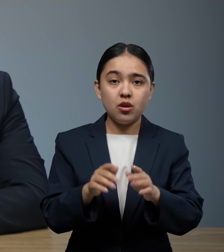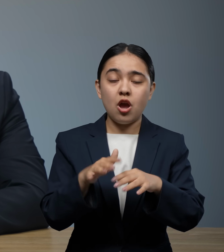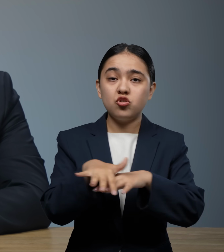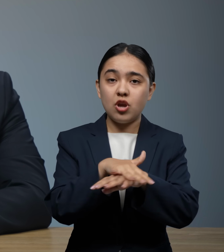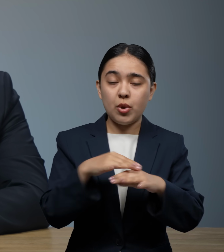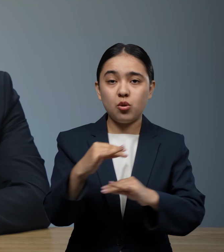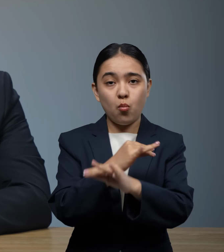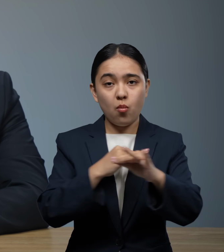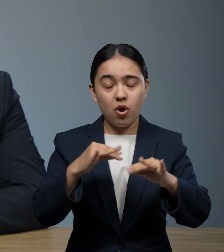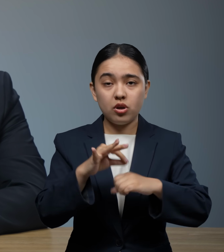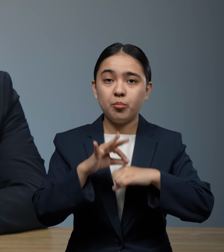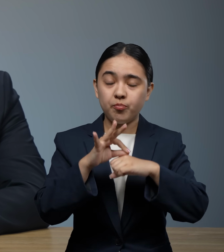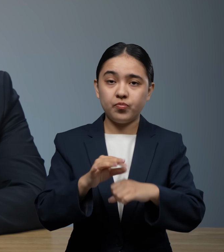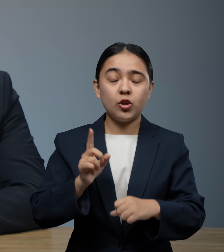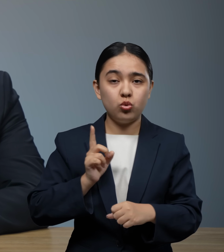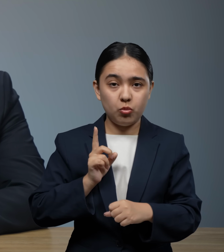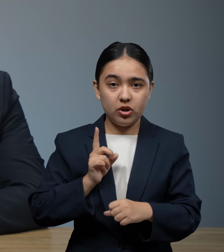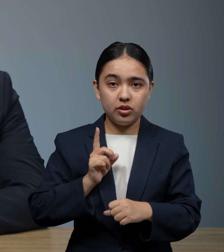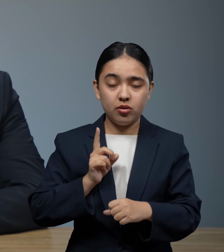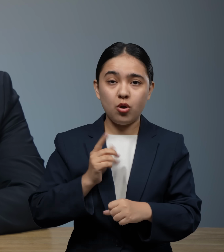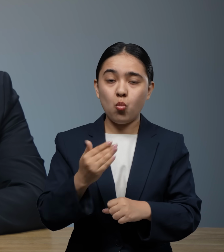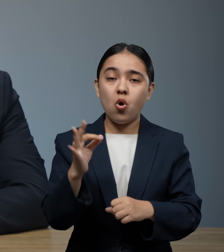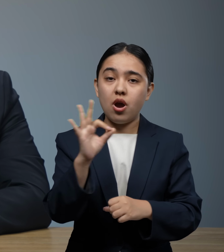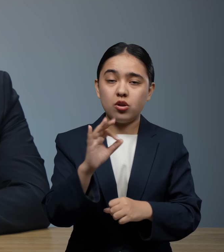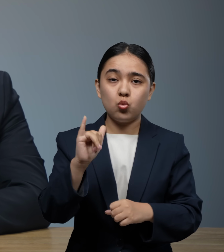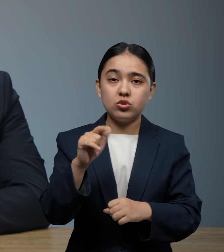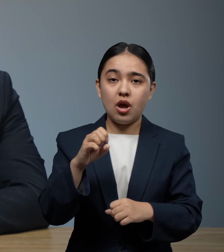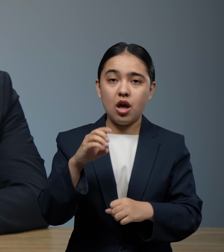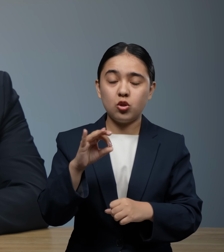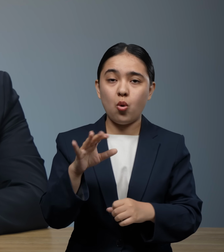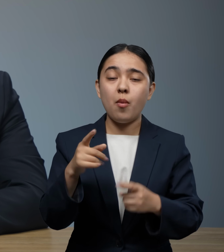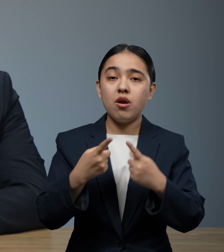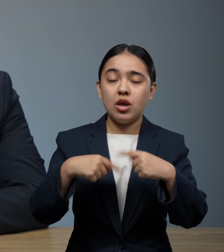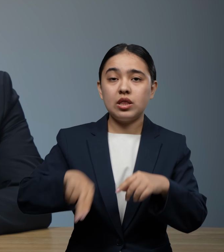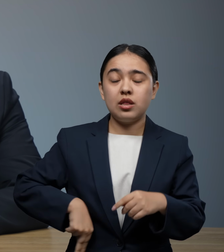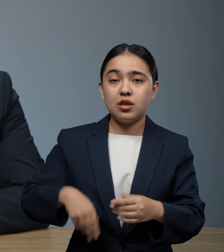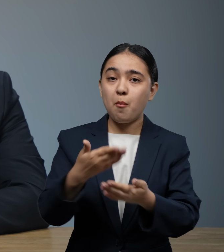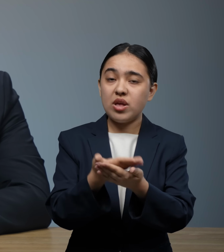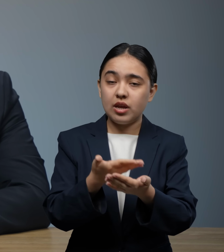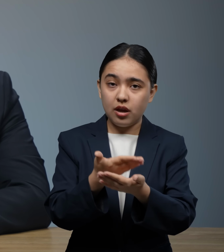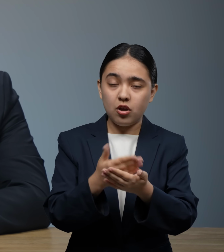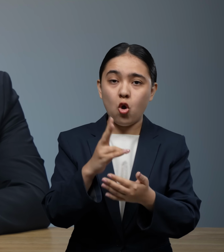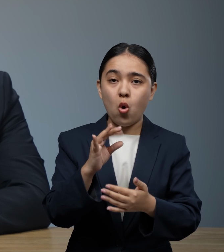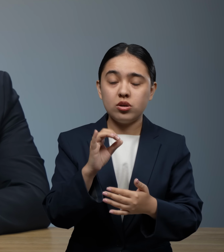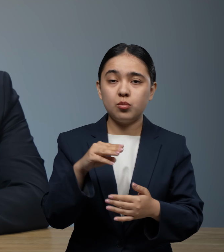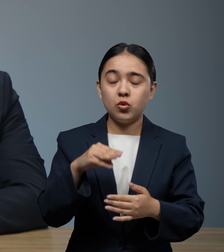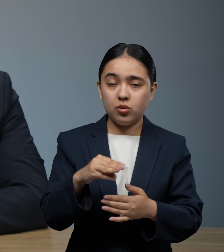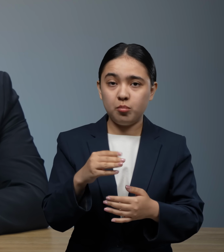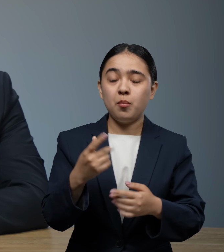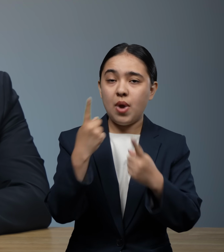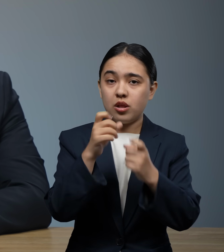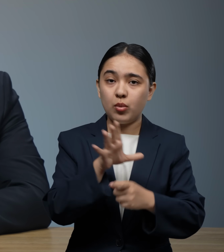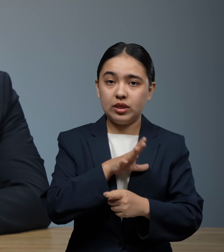bo'lmasa-da jamoatchilik muhokamalari o'tkazilishi kutilmoqda. Bu haqda O'zatom agentligi direktorining maslahatchisi